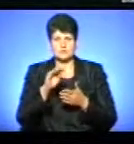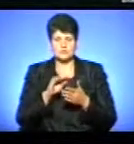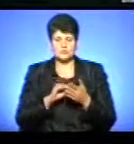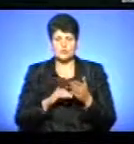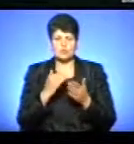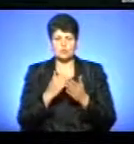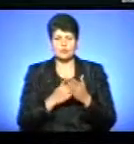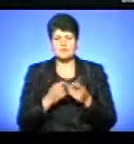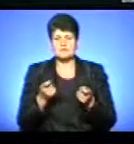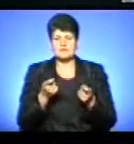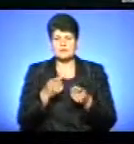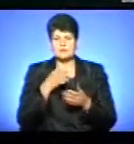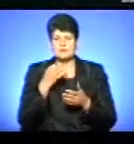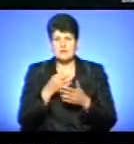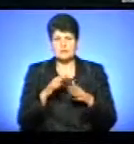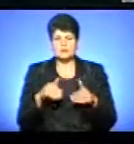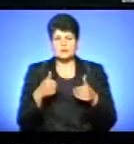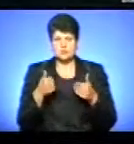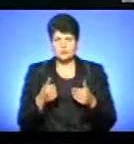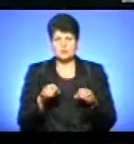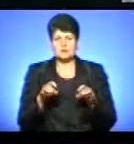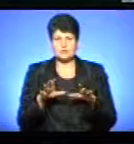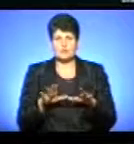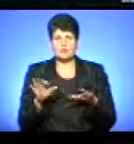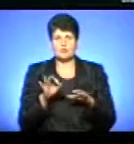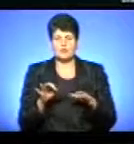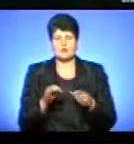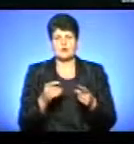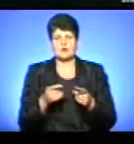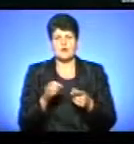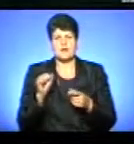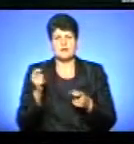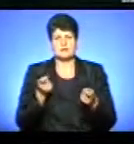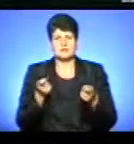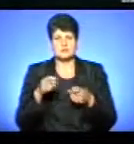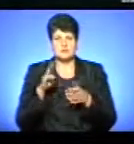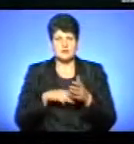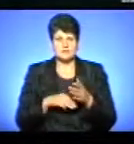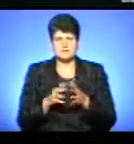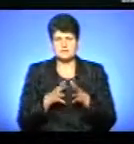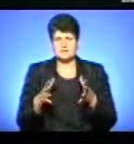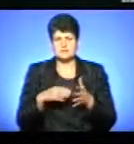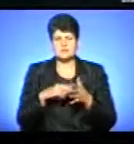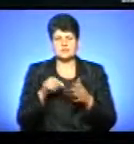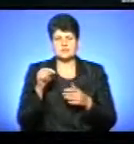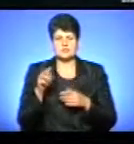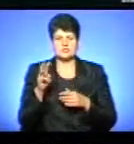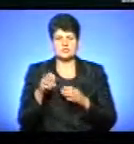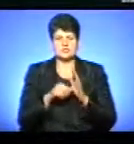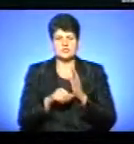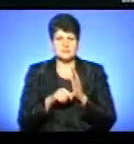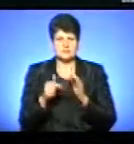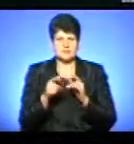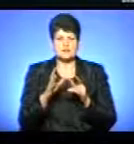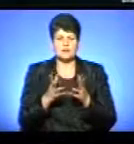адміністративну відповідальність і винесуть постанову про накладення адмінстягнення. Максимальний штраф – 1360 гривень. Крім того, нарахують збитки за